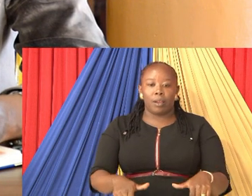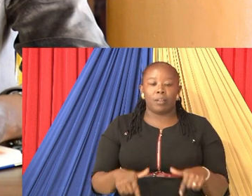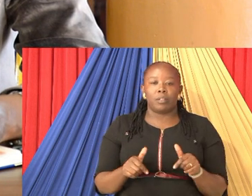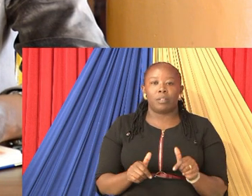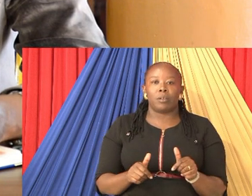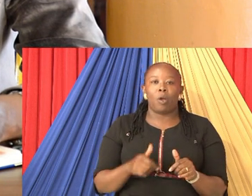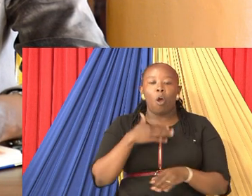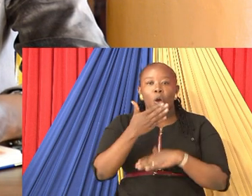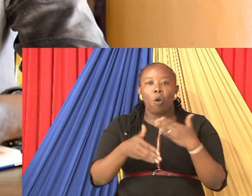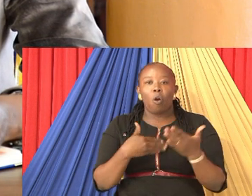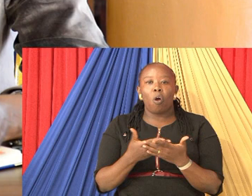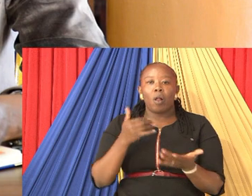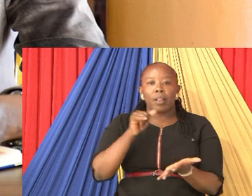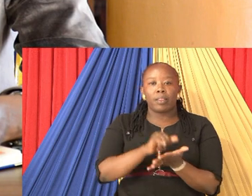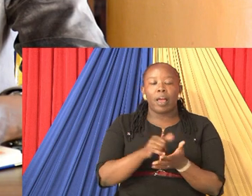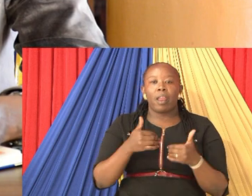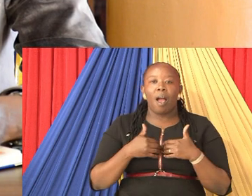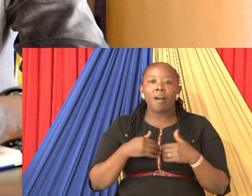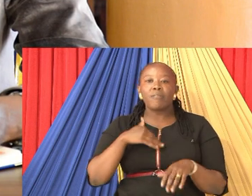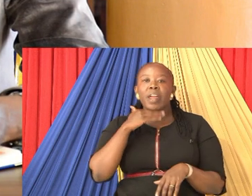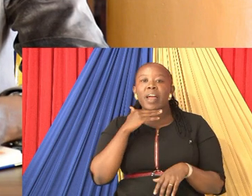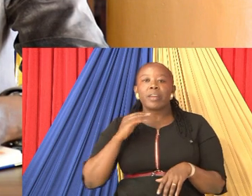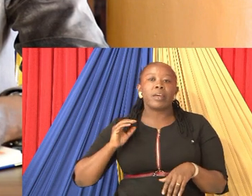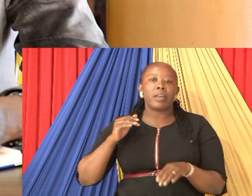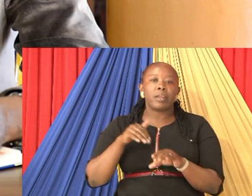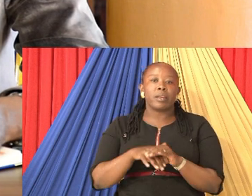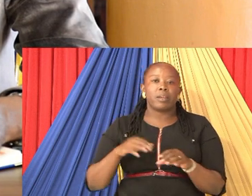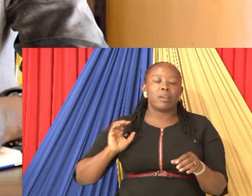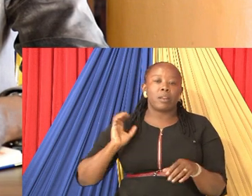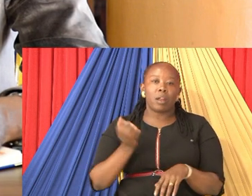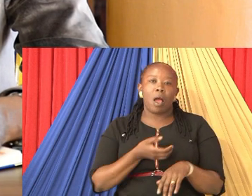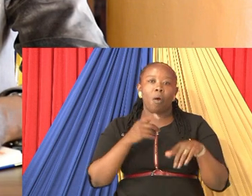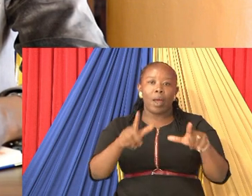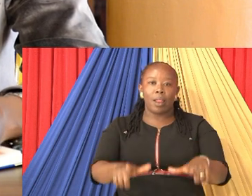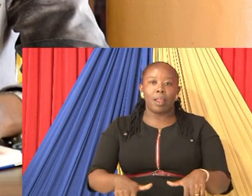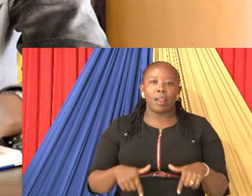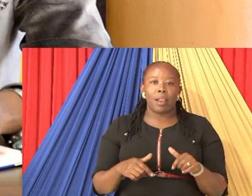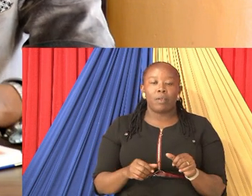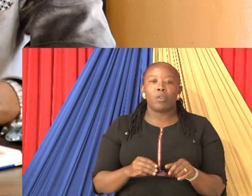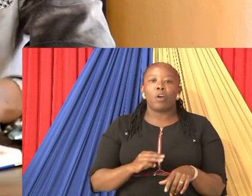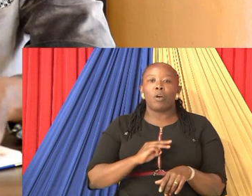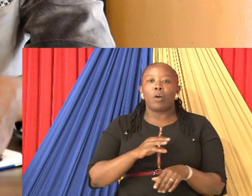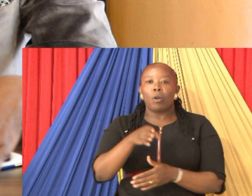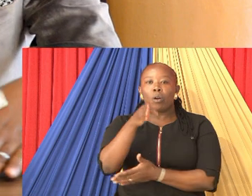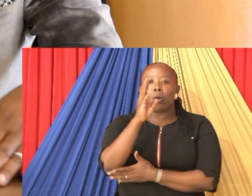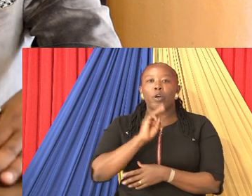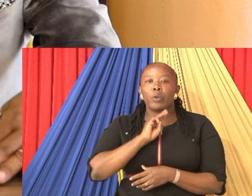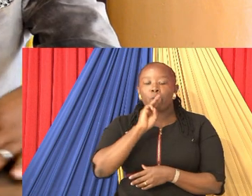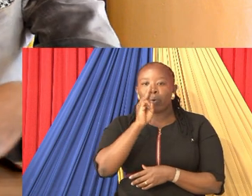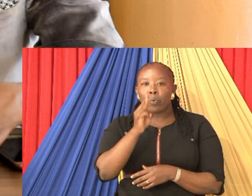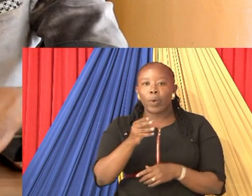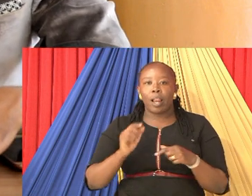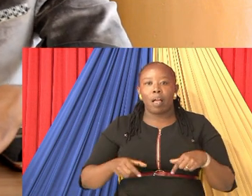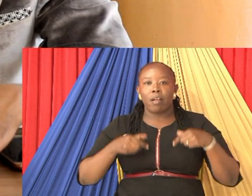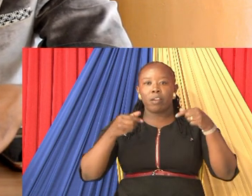died, tukiweza kumshukuru. Na nimalizie na mambo manne ambayo ni jinsi nne za kushukuru